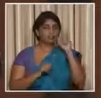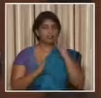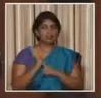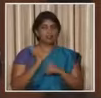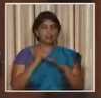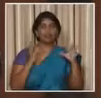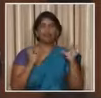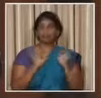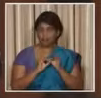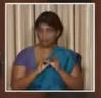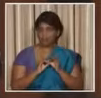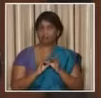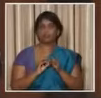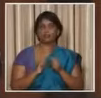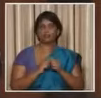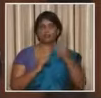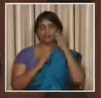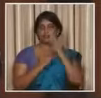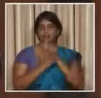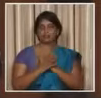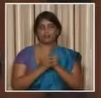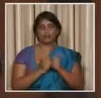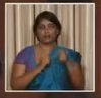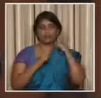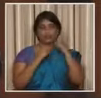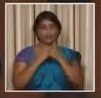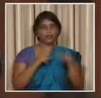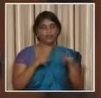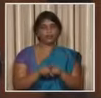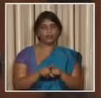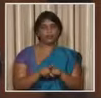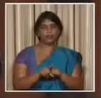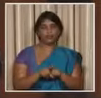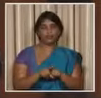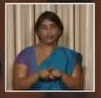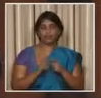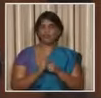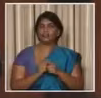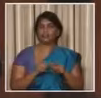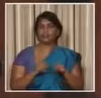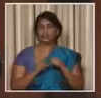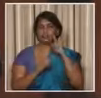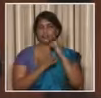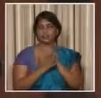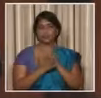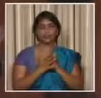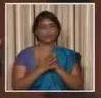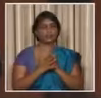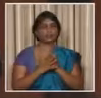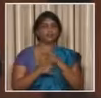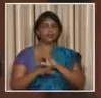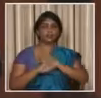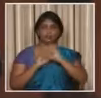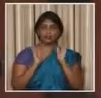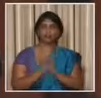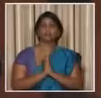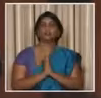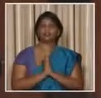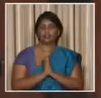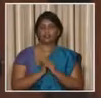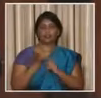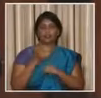බද්ද කැසිනෝ වලින් එන ආදායමට කැසිනෝ වලින් එන ආදායම එකම එක කාණ්ඩයක විතරයි වැඩි වෙන්නේ අනිත් ඔක්කොම කැසිනෝ වලින් එන බද්ද අඩු